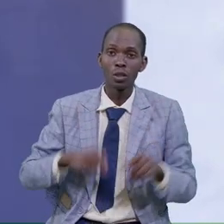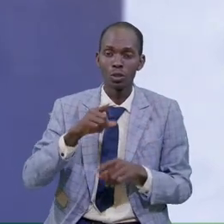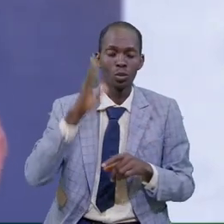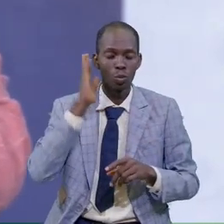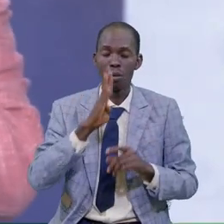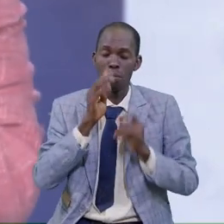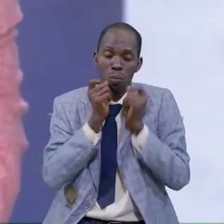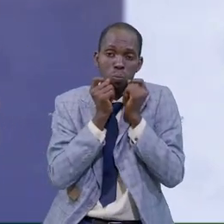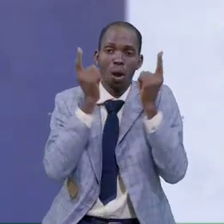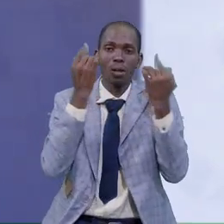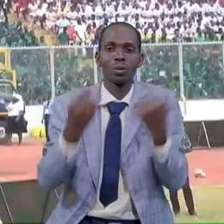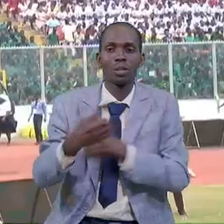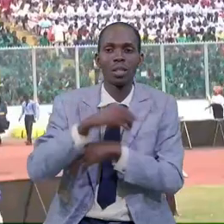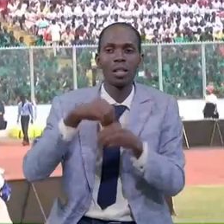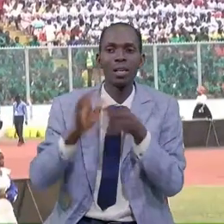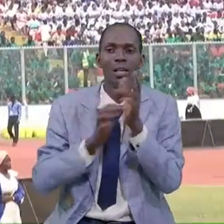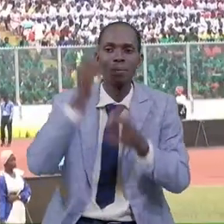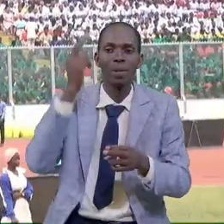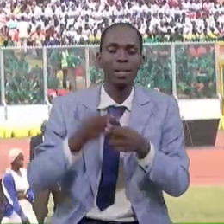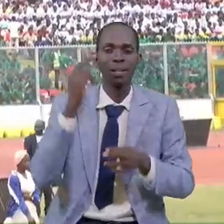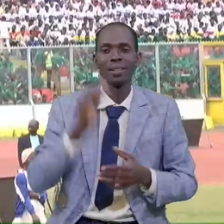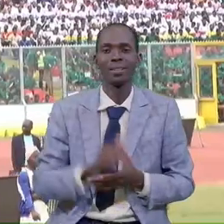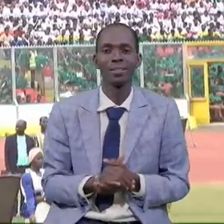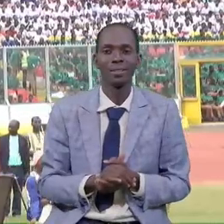au nom de Jésus.